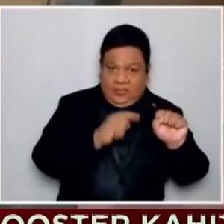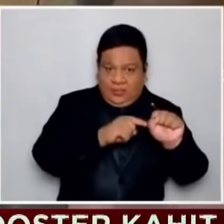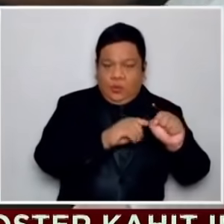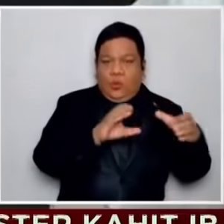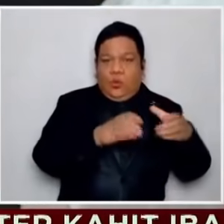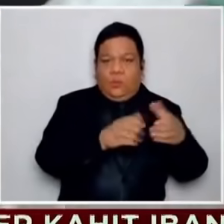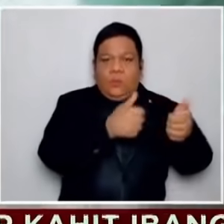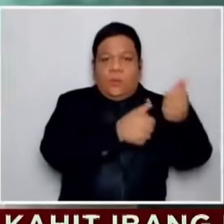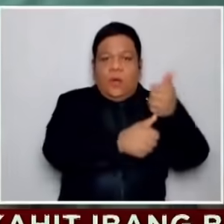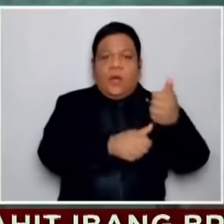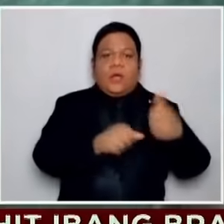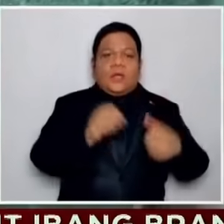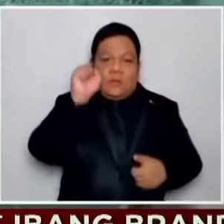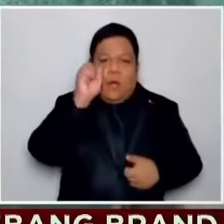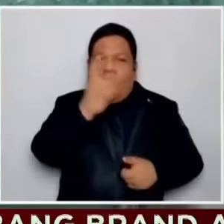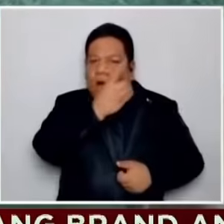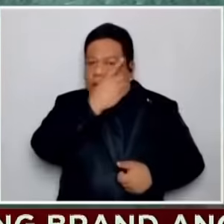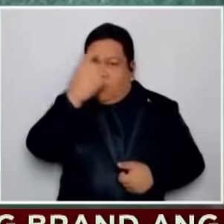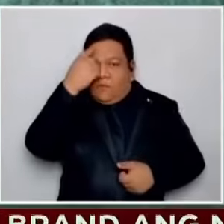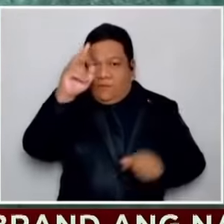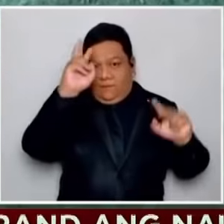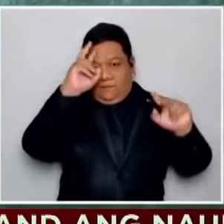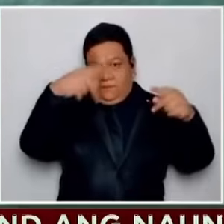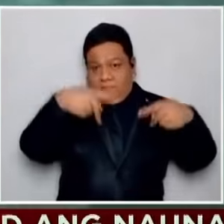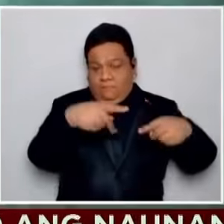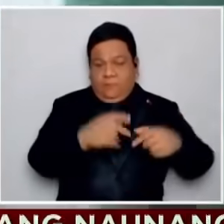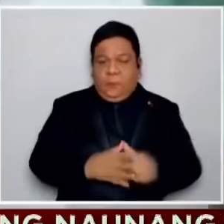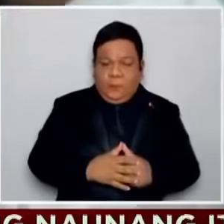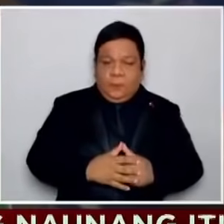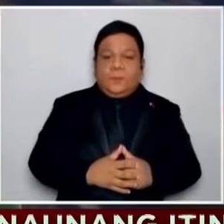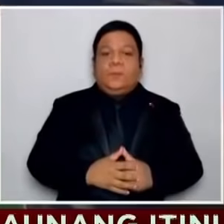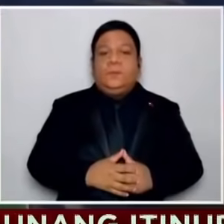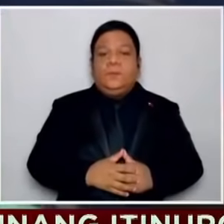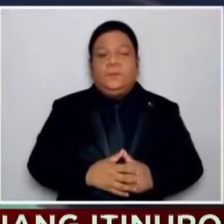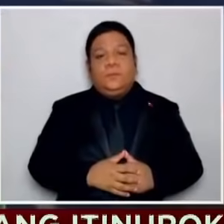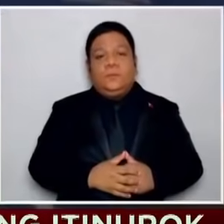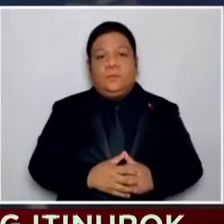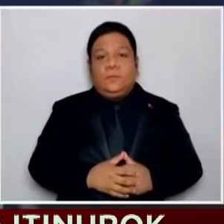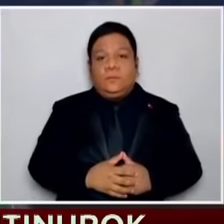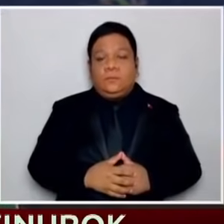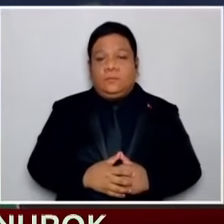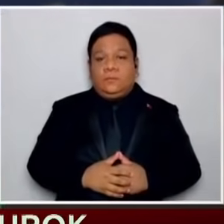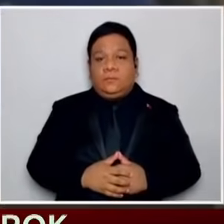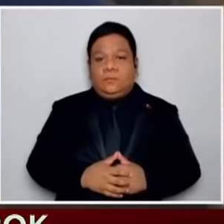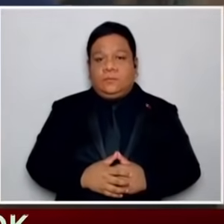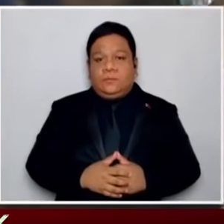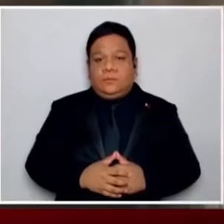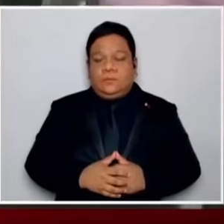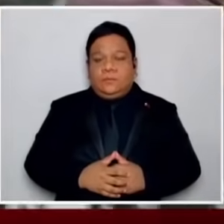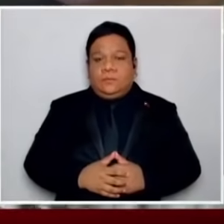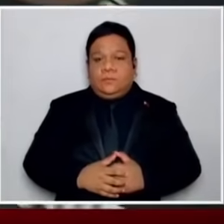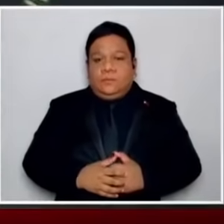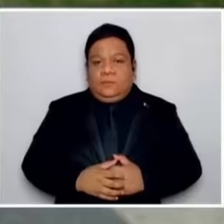Duterte ng kanyang kandidatura sa pagka-vice-presidente. Pia Gutierrez, ABS-CBN News.